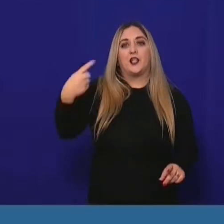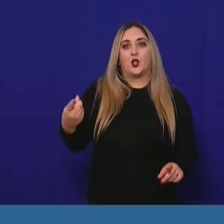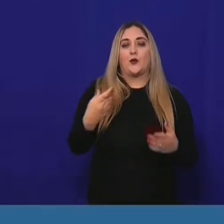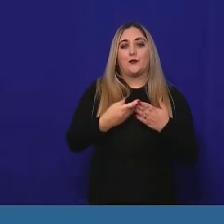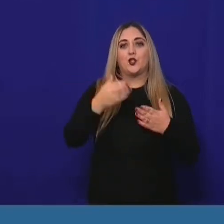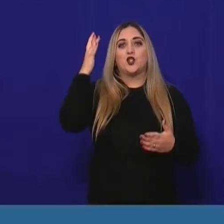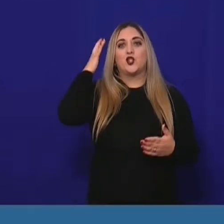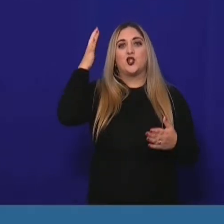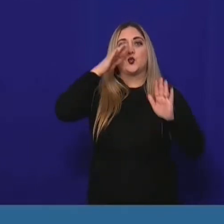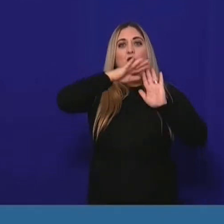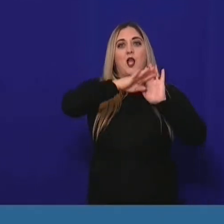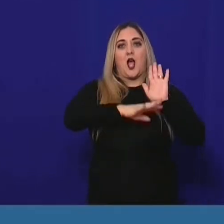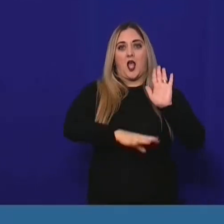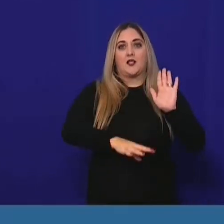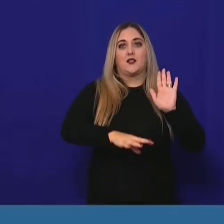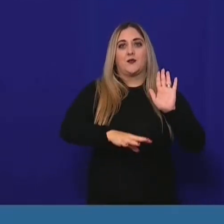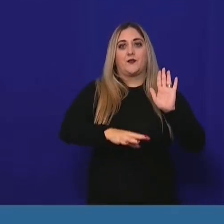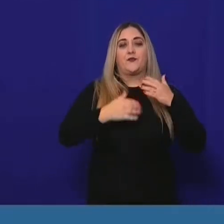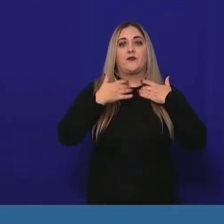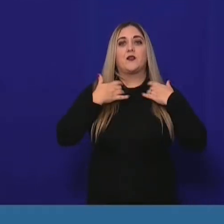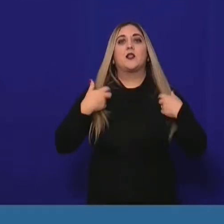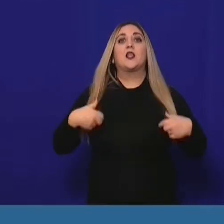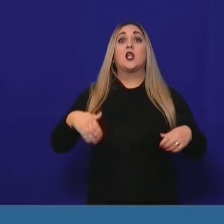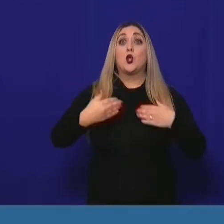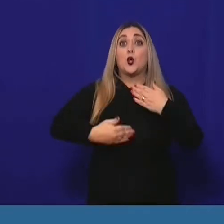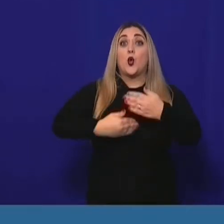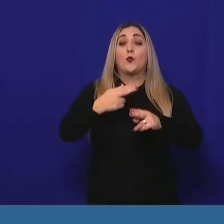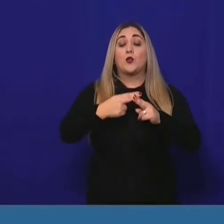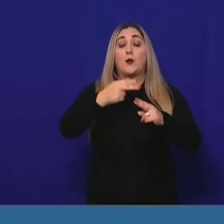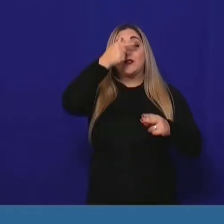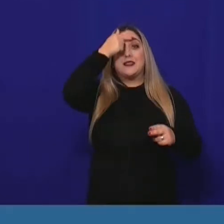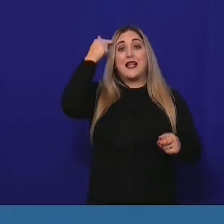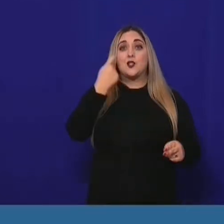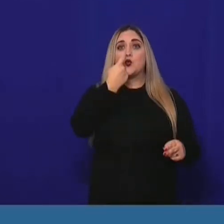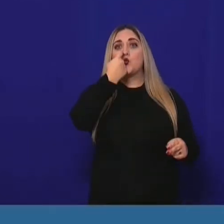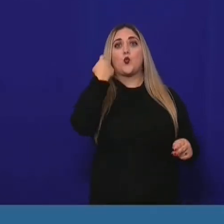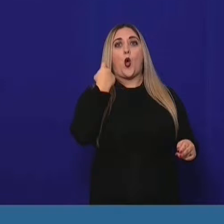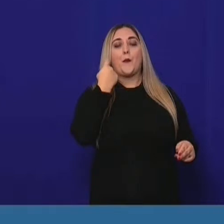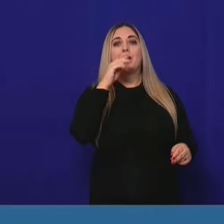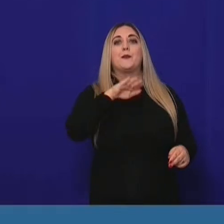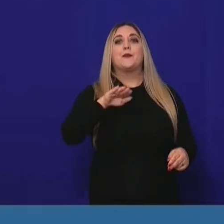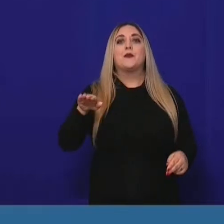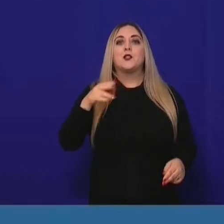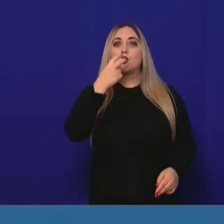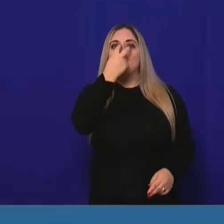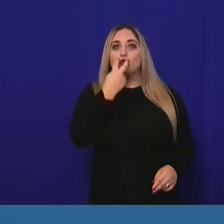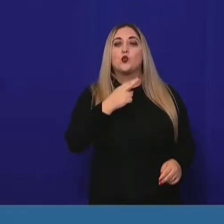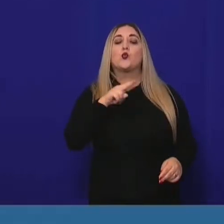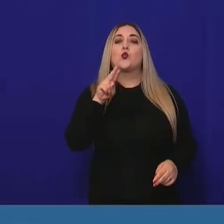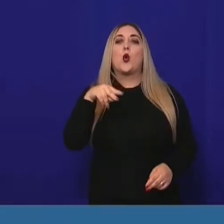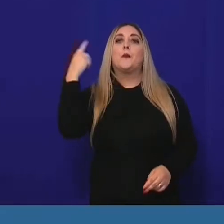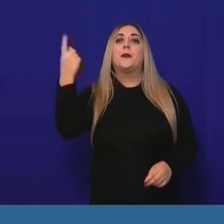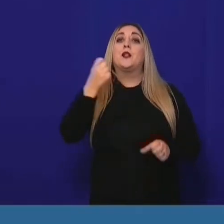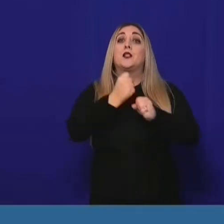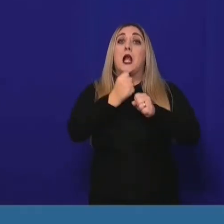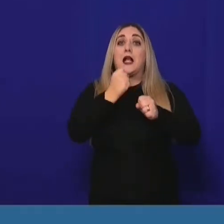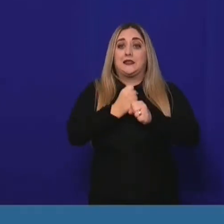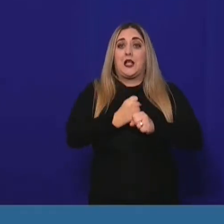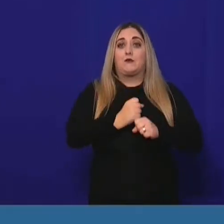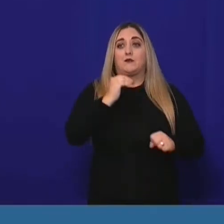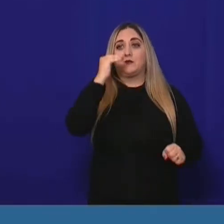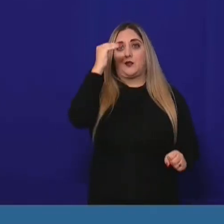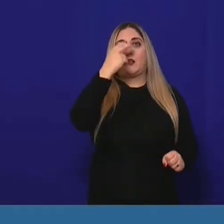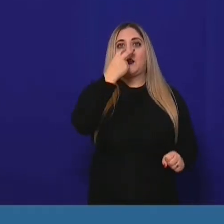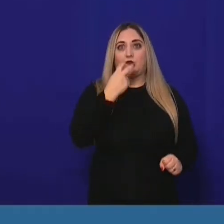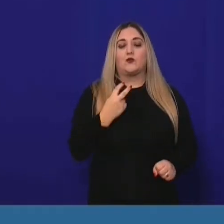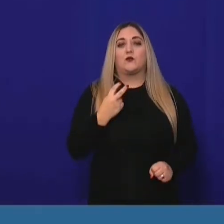U dejjem qegħdin inkomplu nibqgħu dejjem nagħmlu t-testijiet kemm fuq l-anzjan infushom imma wkoll importanti ħafna